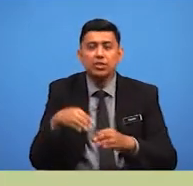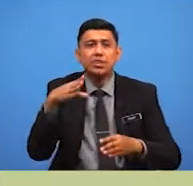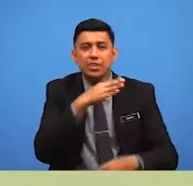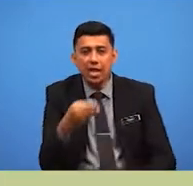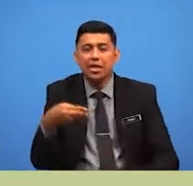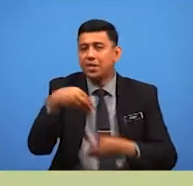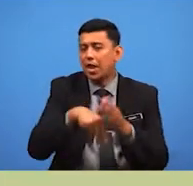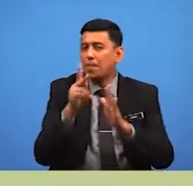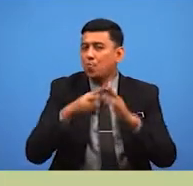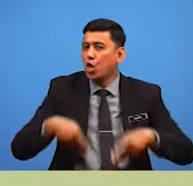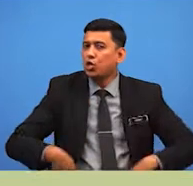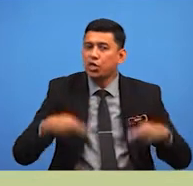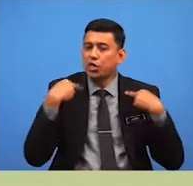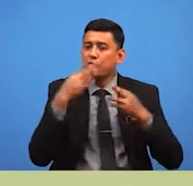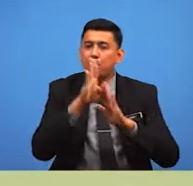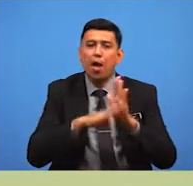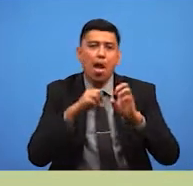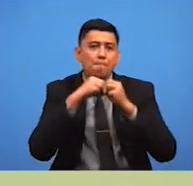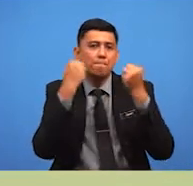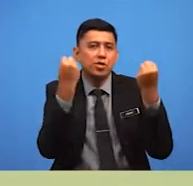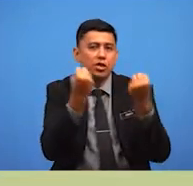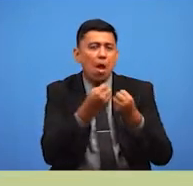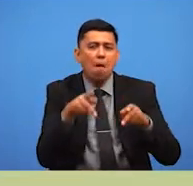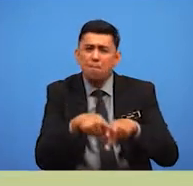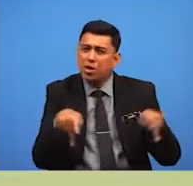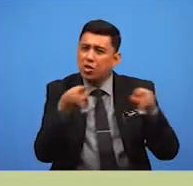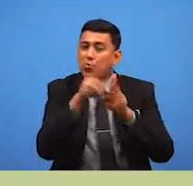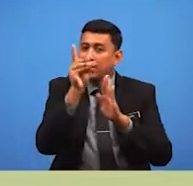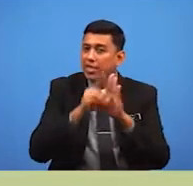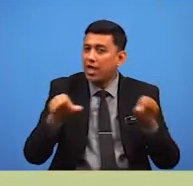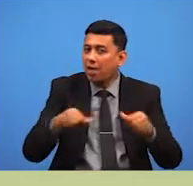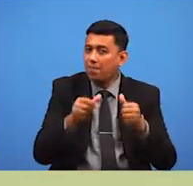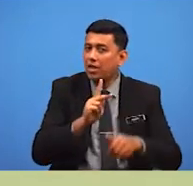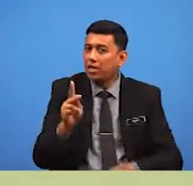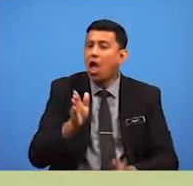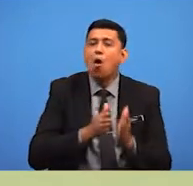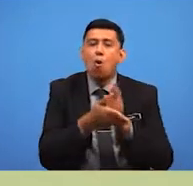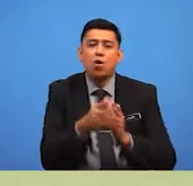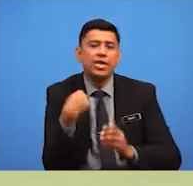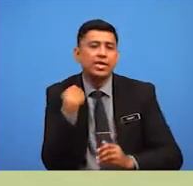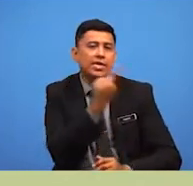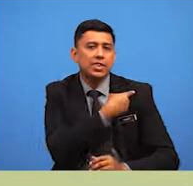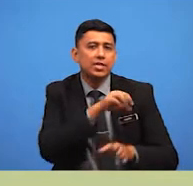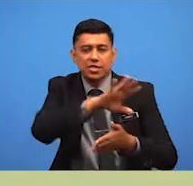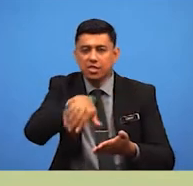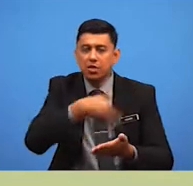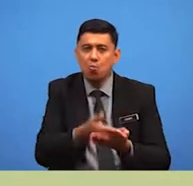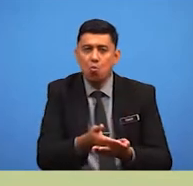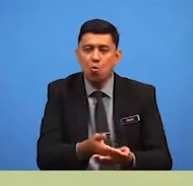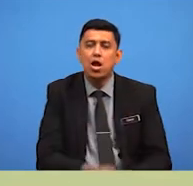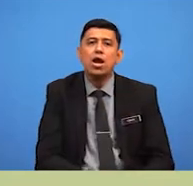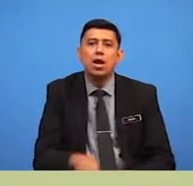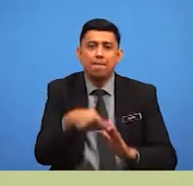dalam kehidupan bermasyarakat perlu diamalkan oleh kita semua. Pengajaran